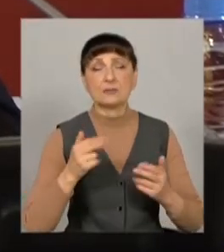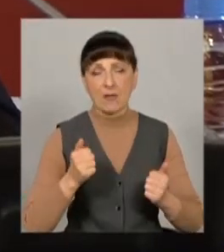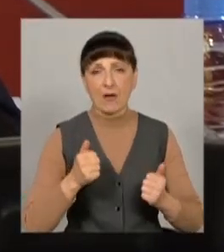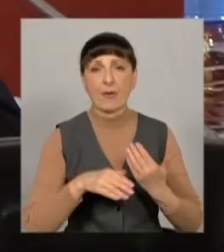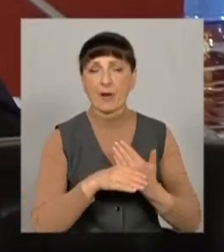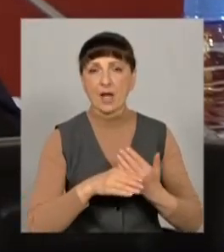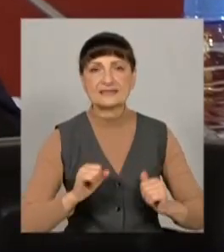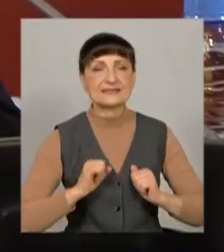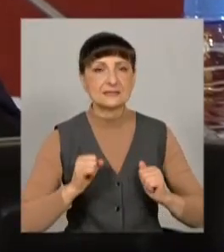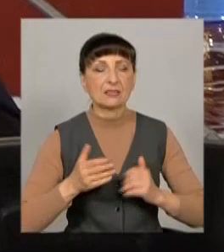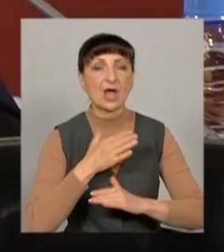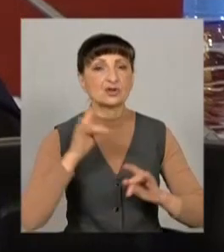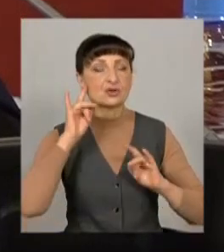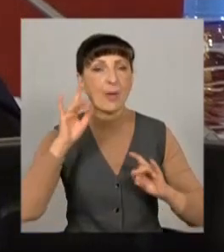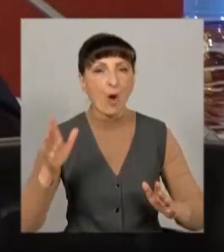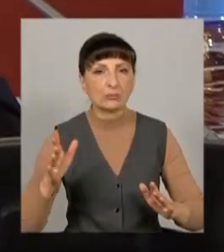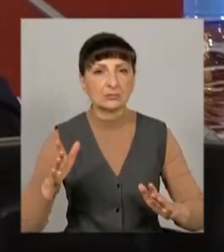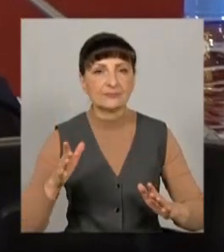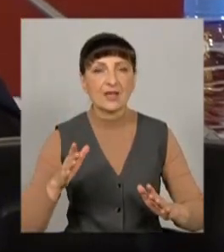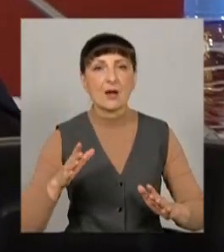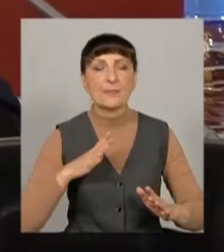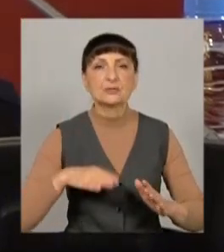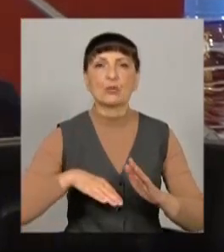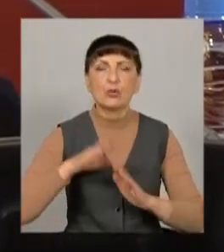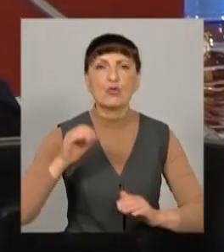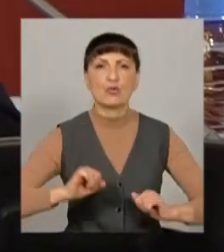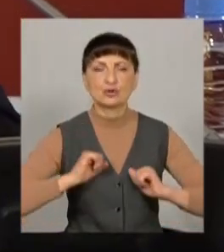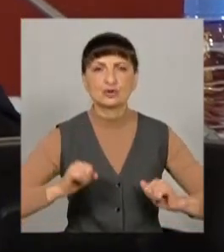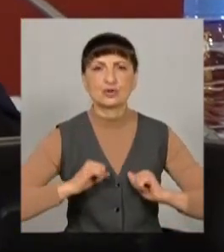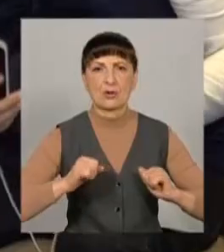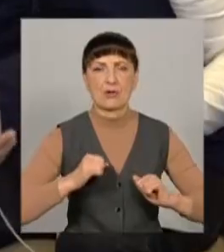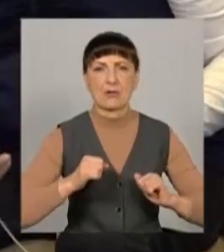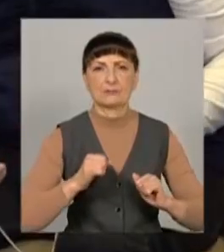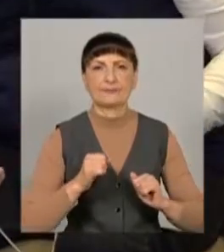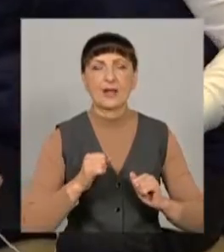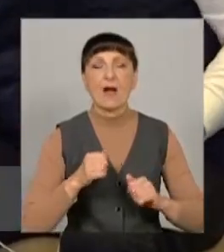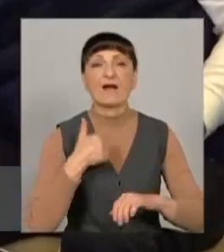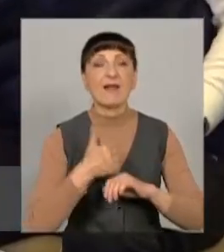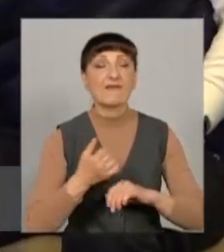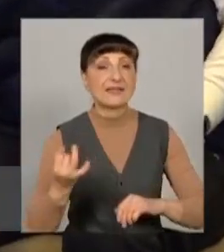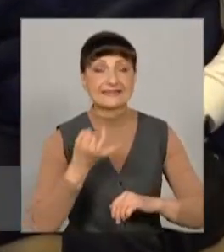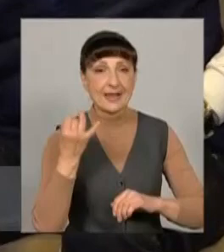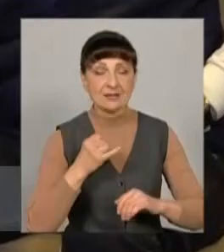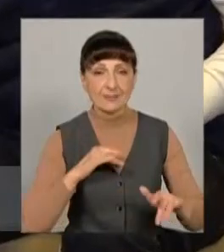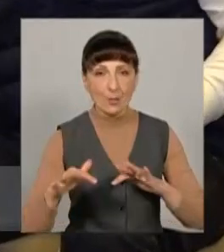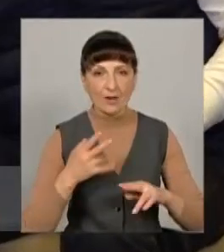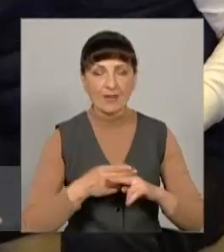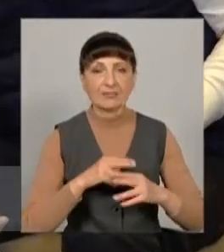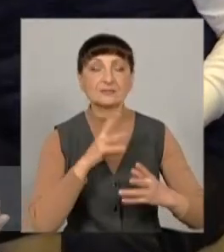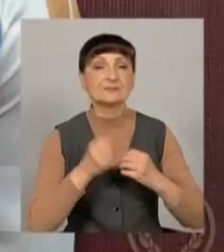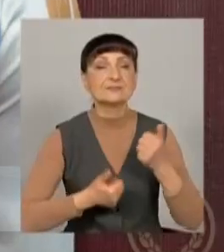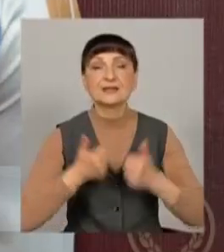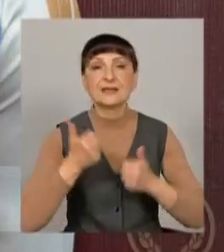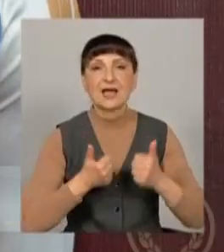стремление наших чемпионов быть лучше, доминировать. Главной интригой мероприятия станет исход поединка